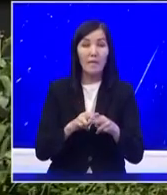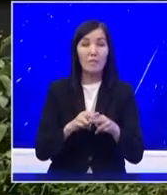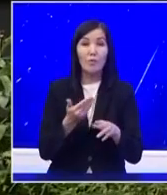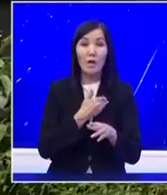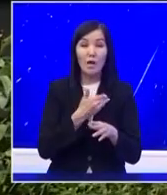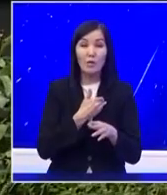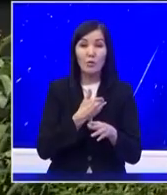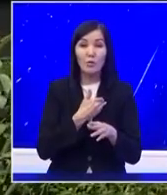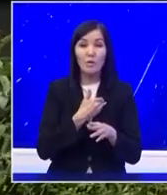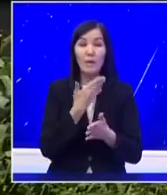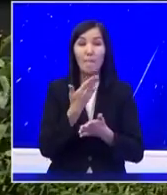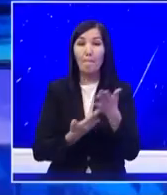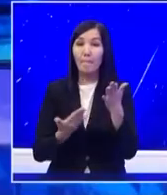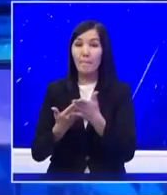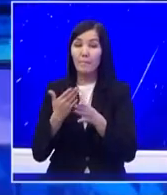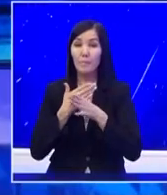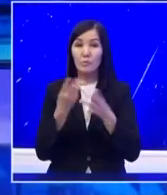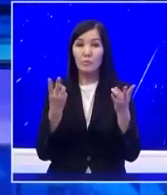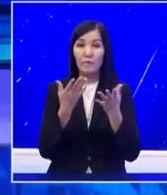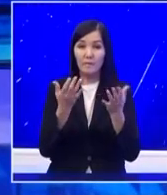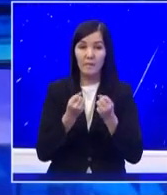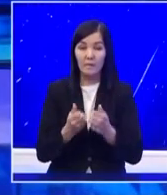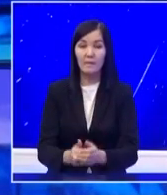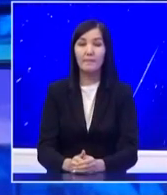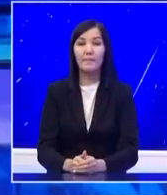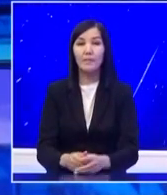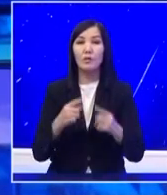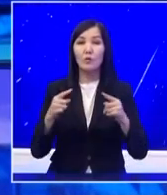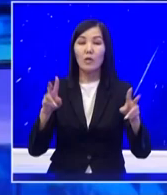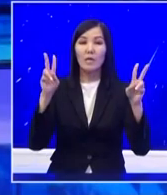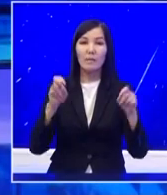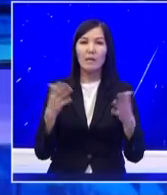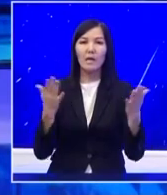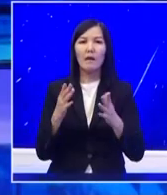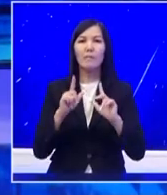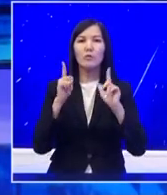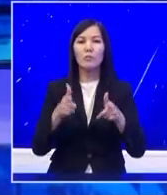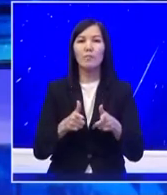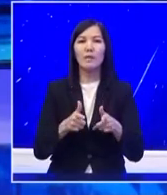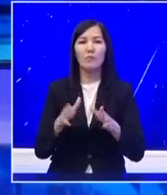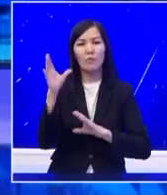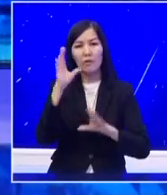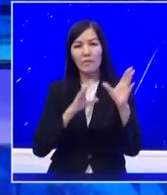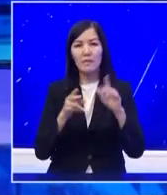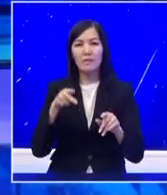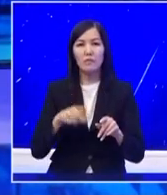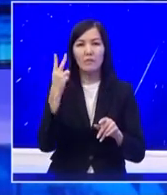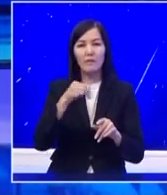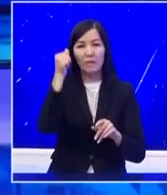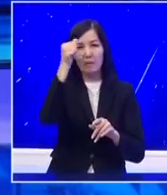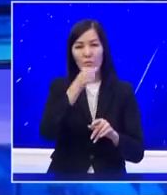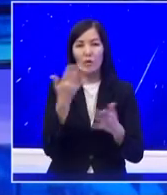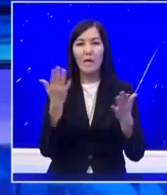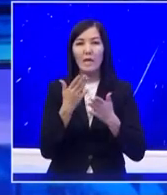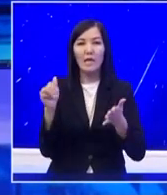рекомендую только по совету врачей. К другим темам. Как поступить в ВУЗ в 2020 году во время пандемии?